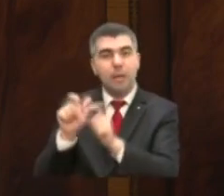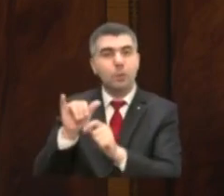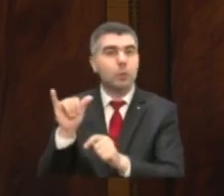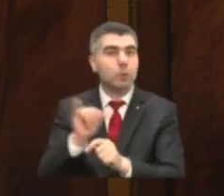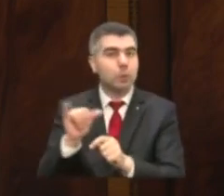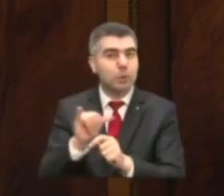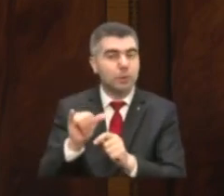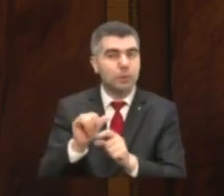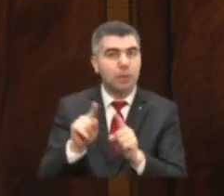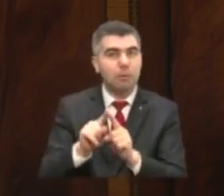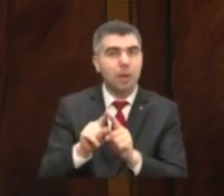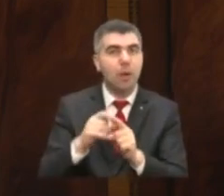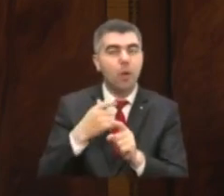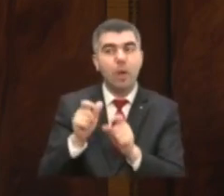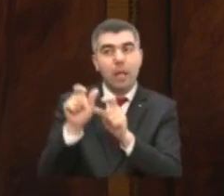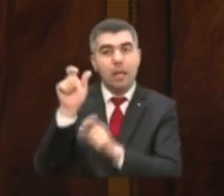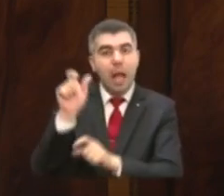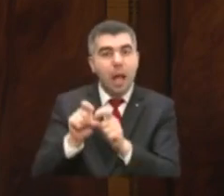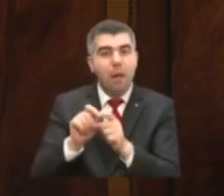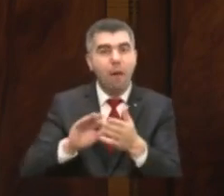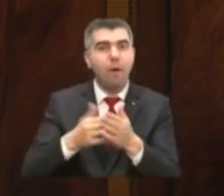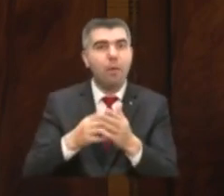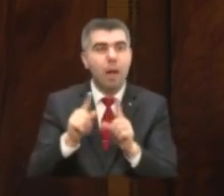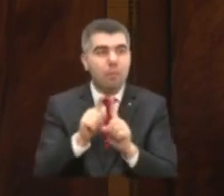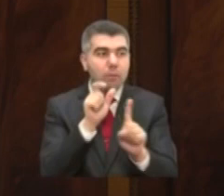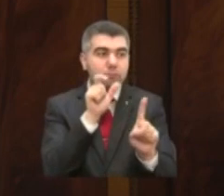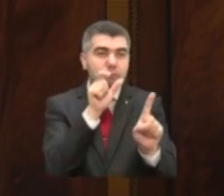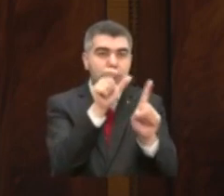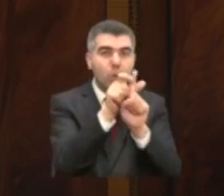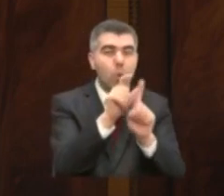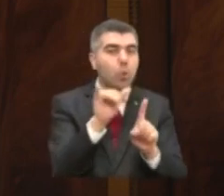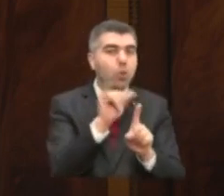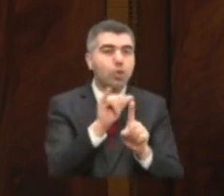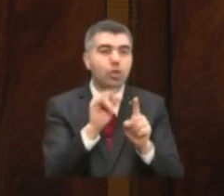اجتماعي للأشخاص، وهذا غادي يمكننا من الاستهداف. وفي نفس الوقت